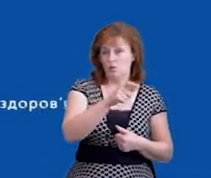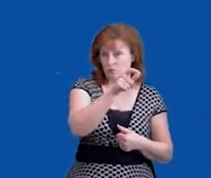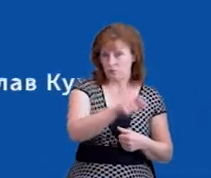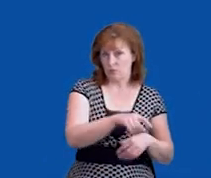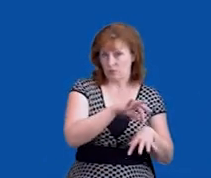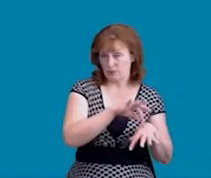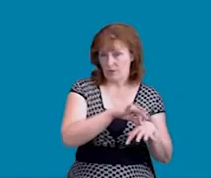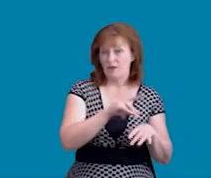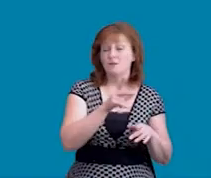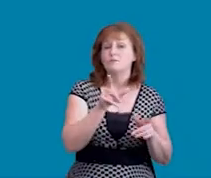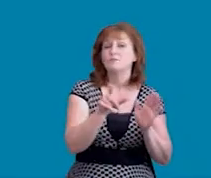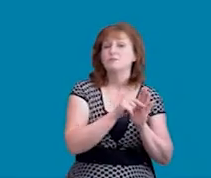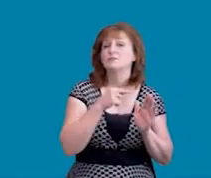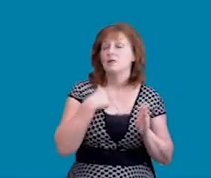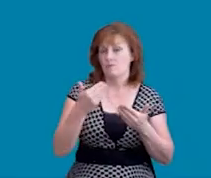здорові.